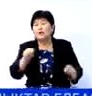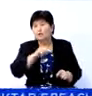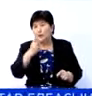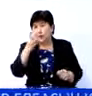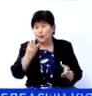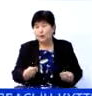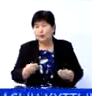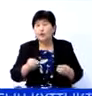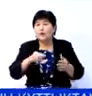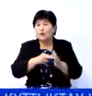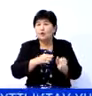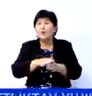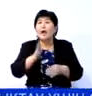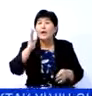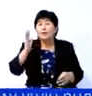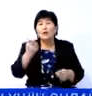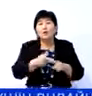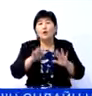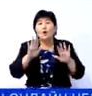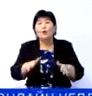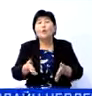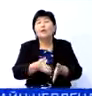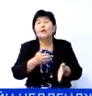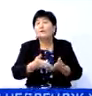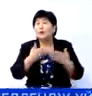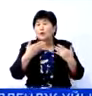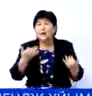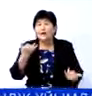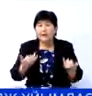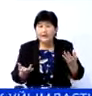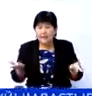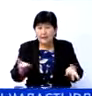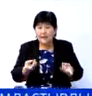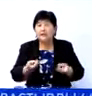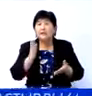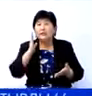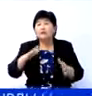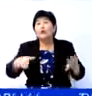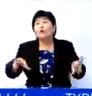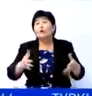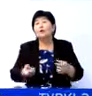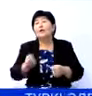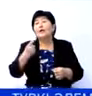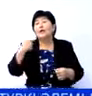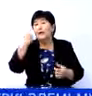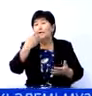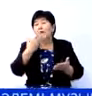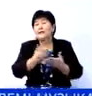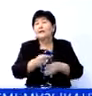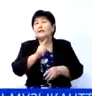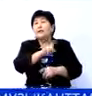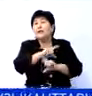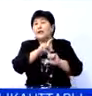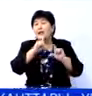күнде жүзеге асырылады. Орын тапшылығы жоқ, егер қажеттілік туындаған жағдайда жеке клиникаларды